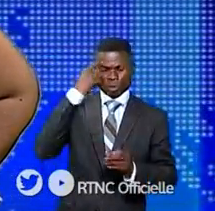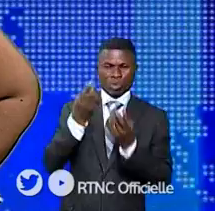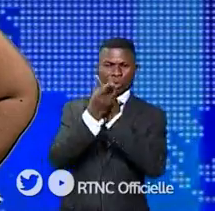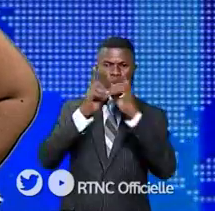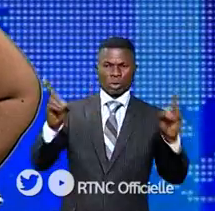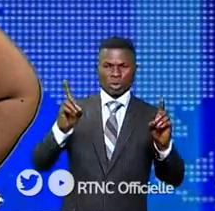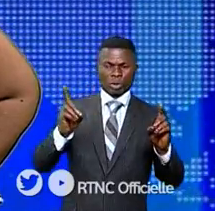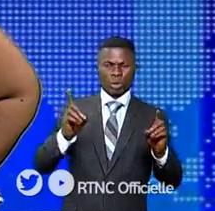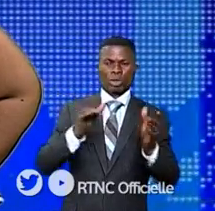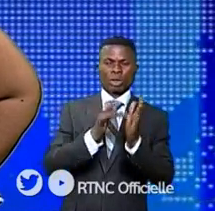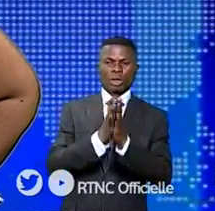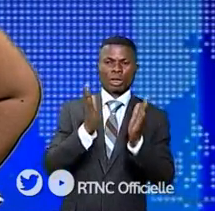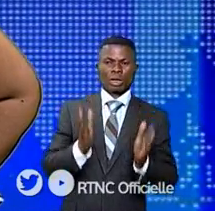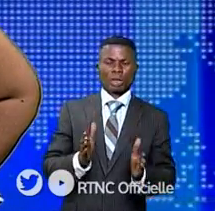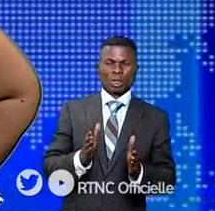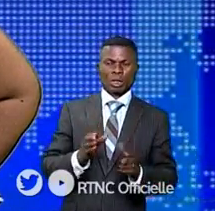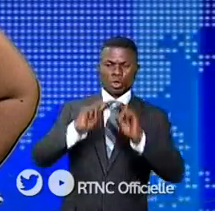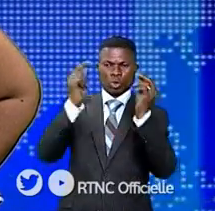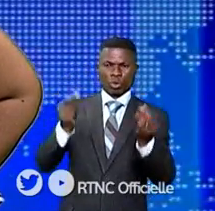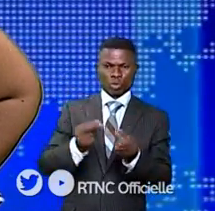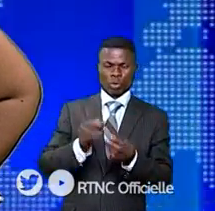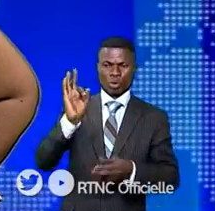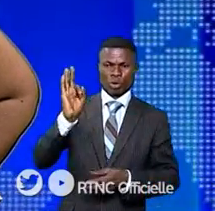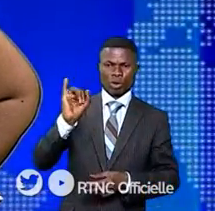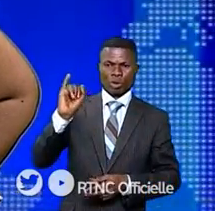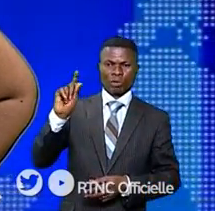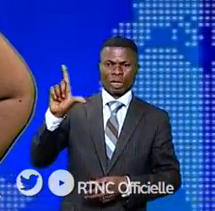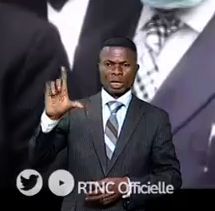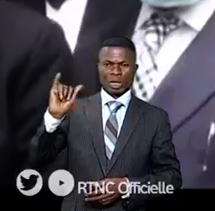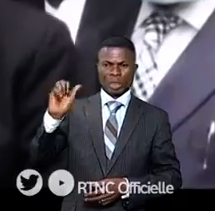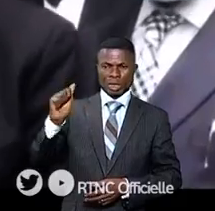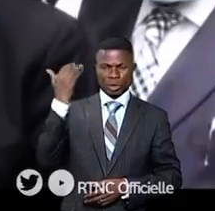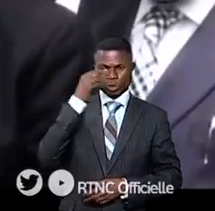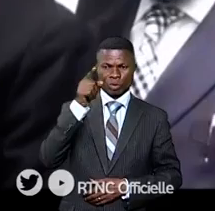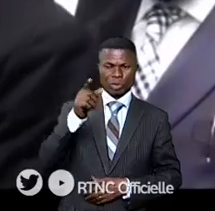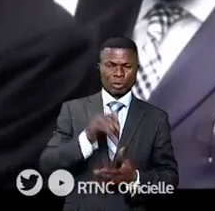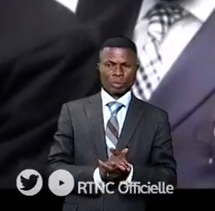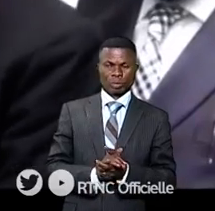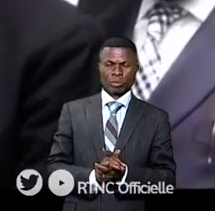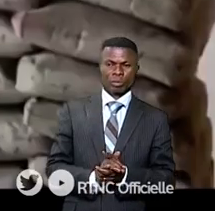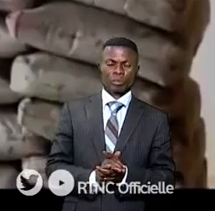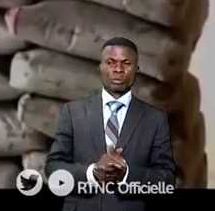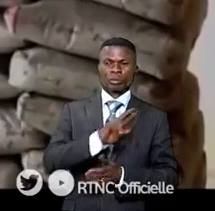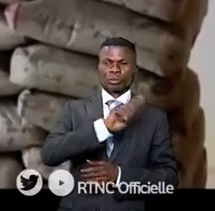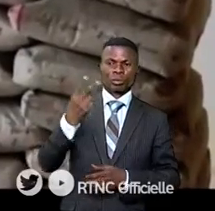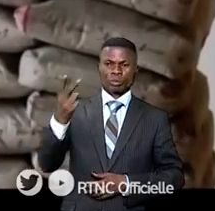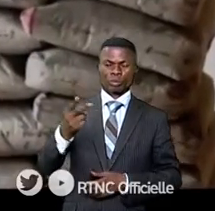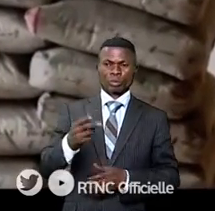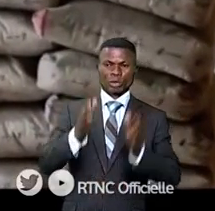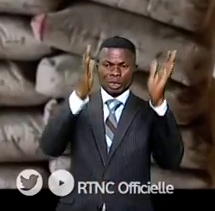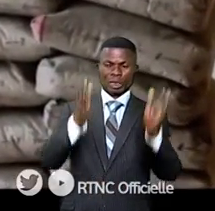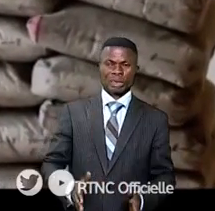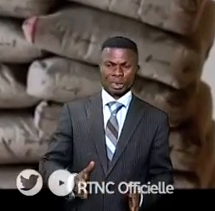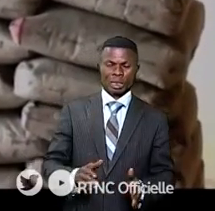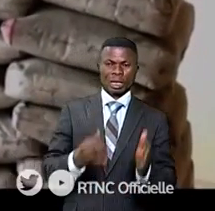démocratie chrétienne, COFEDEC, parti cher à Filia Kaindo. Regardez. 3 octobre 2020, 80 poches de